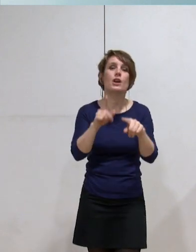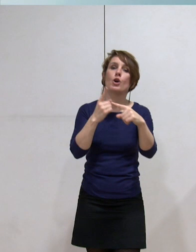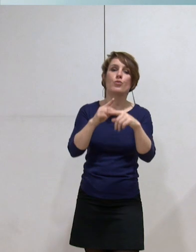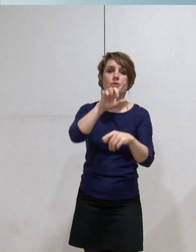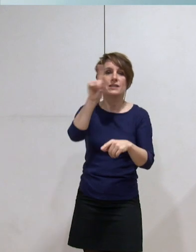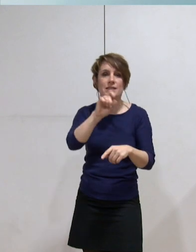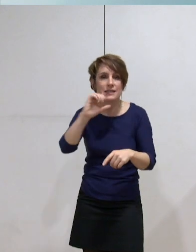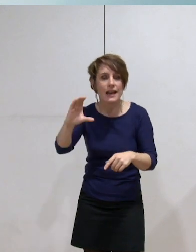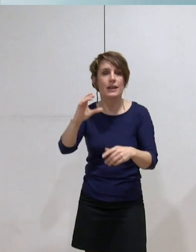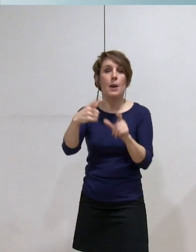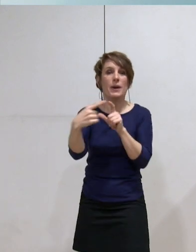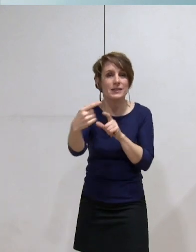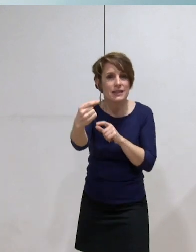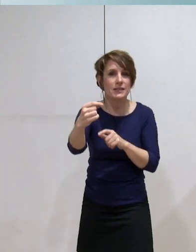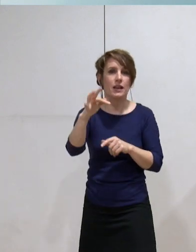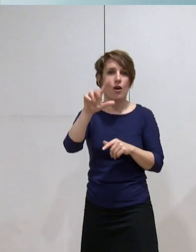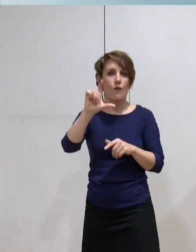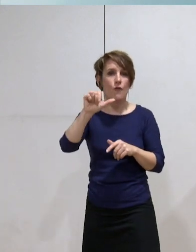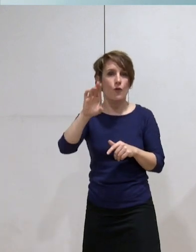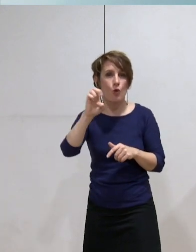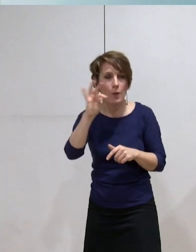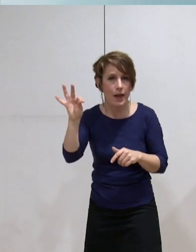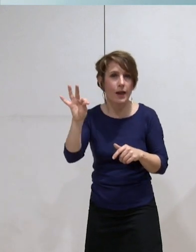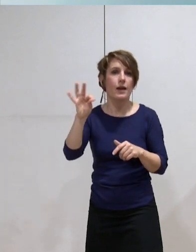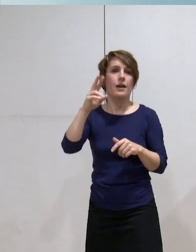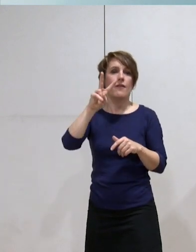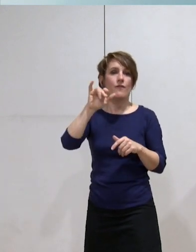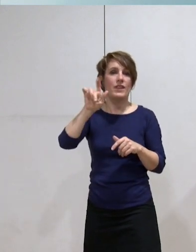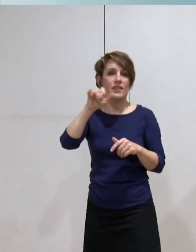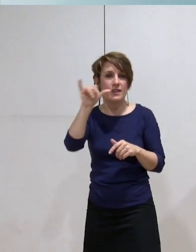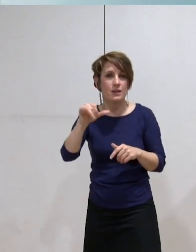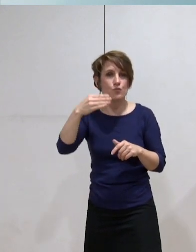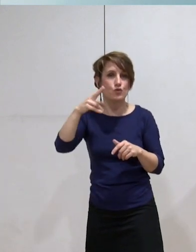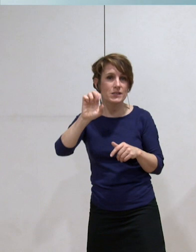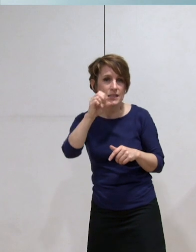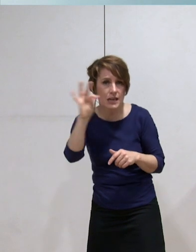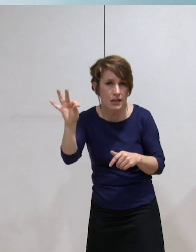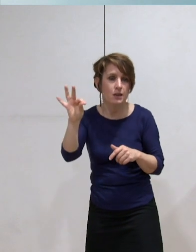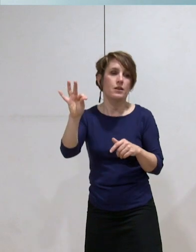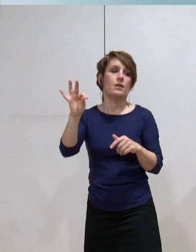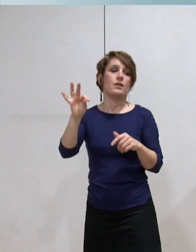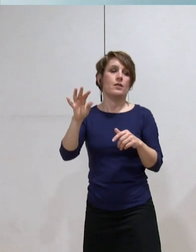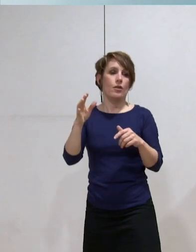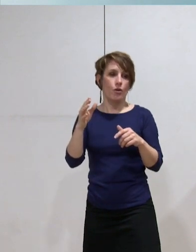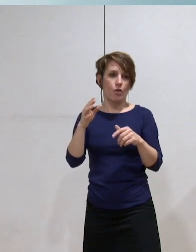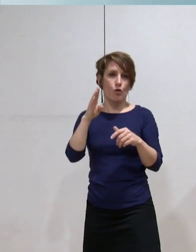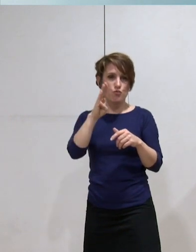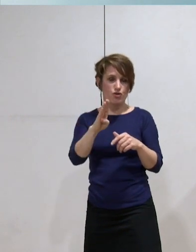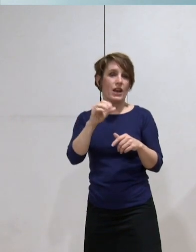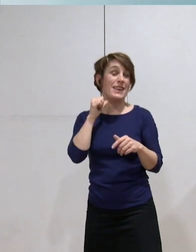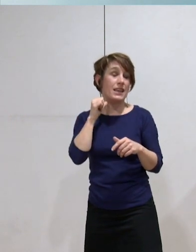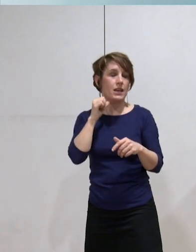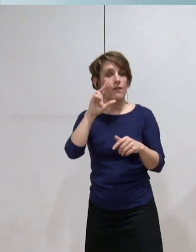Flobert Vig musé bouchailler Vialet pour 3,7 millions d'euros quel est donc l'encours de